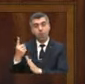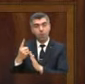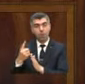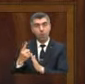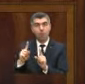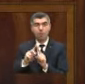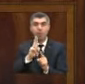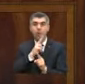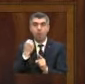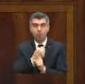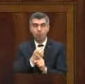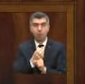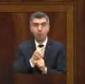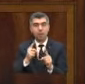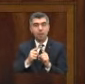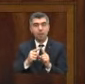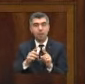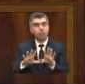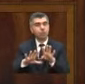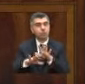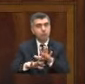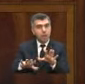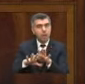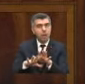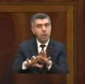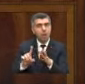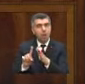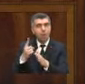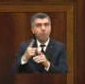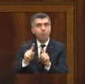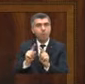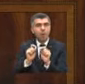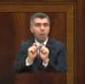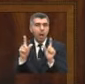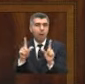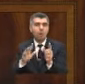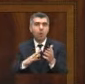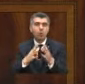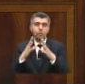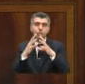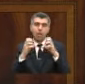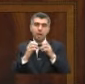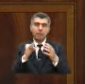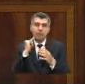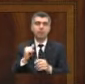أن تكون حكومة اجتماعية بامتياز كما أوضحنا وبينا ذلك مرارا.